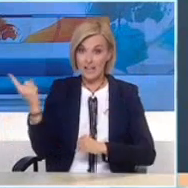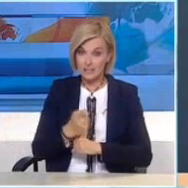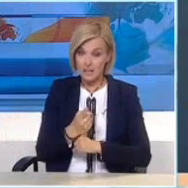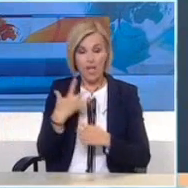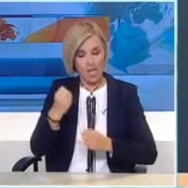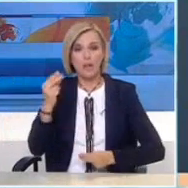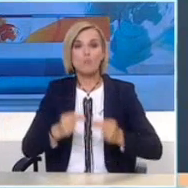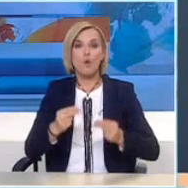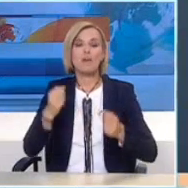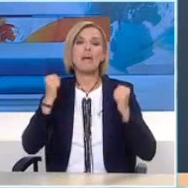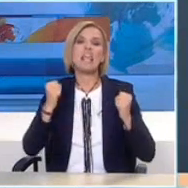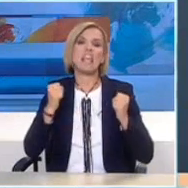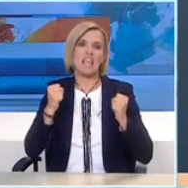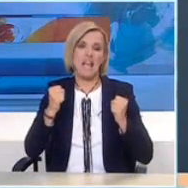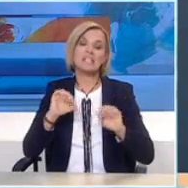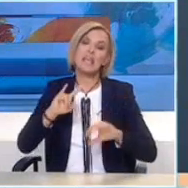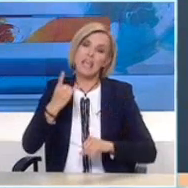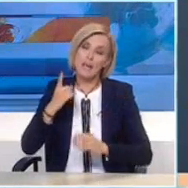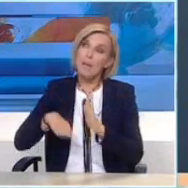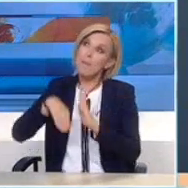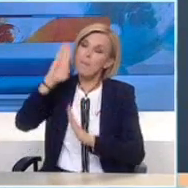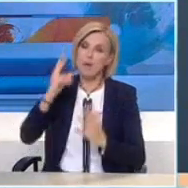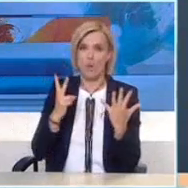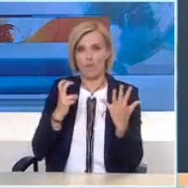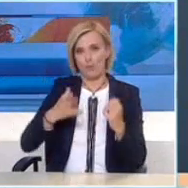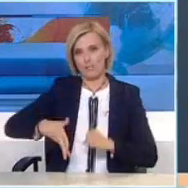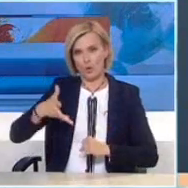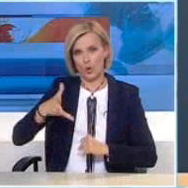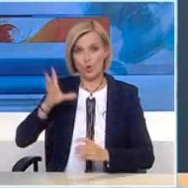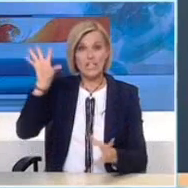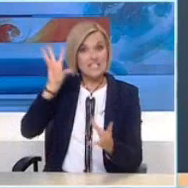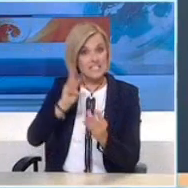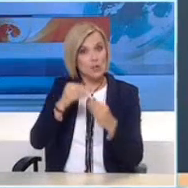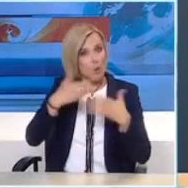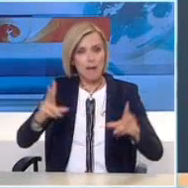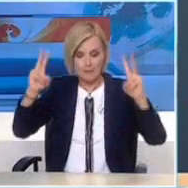κάποιο υποκείμενο νόσημα ή και ηλικία 70 ετών και άνω. Έχουν συνολικά ελεγχθεί